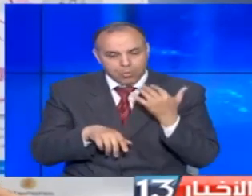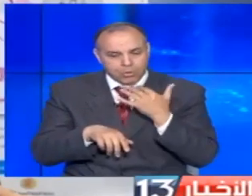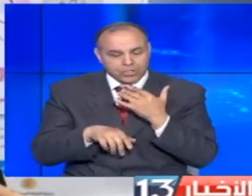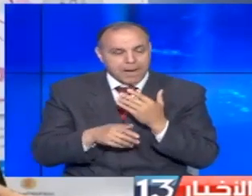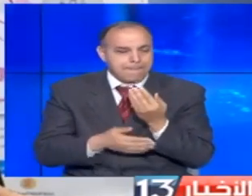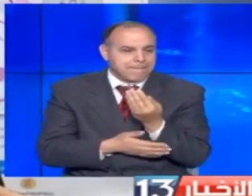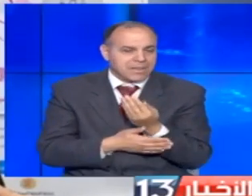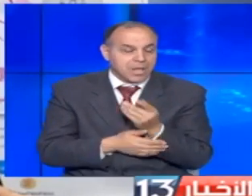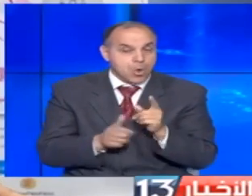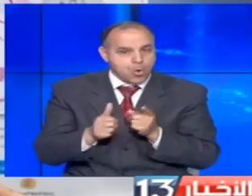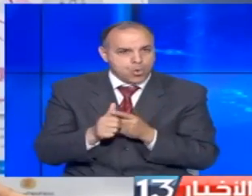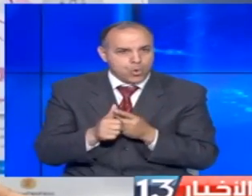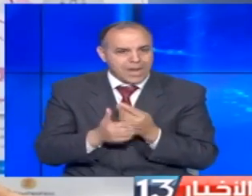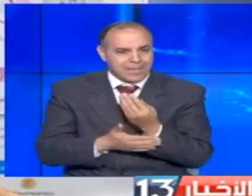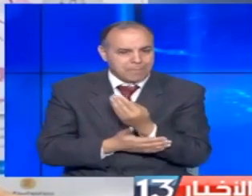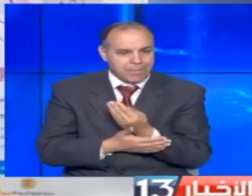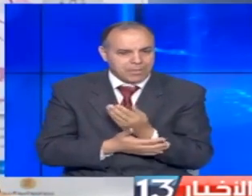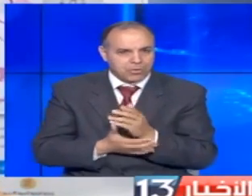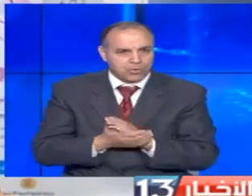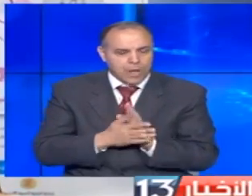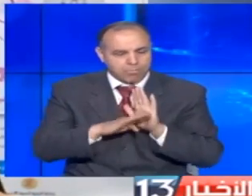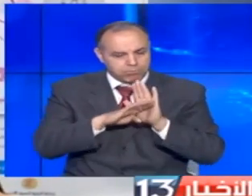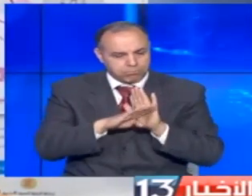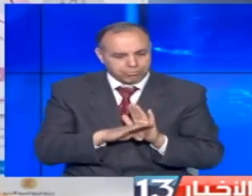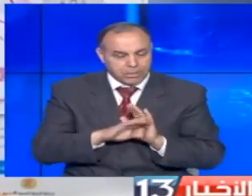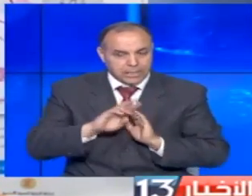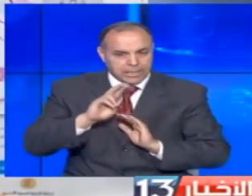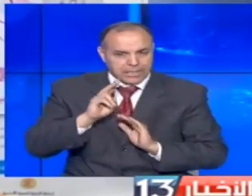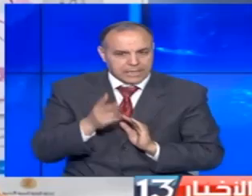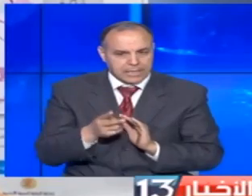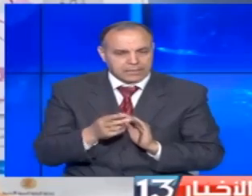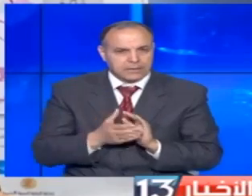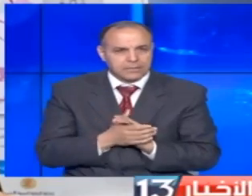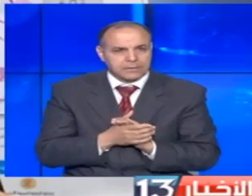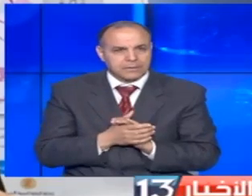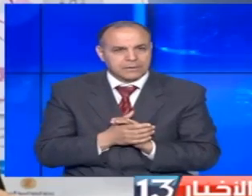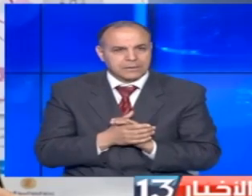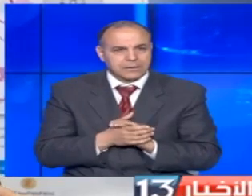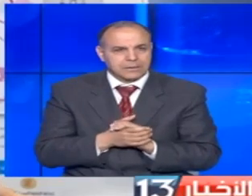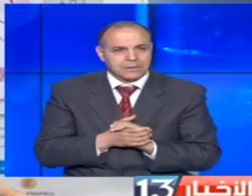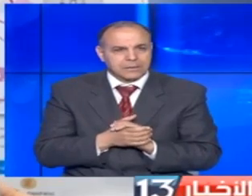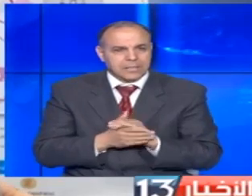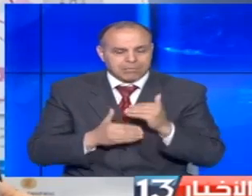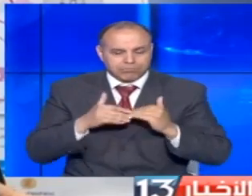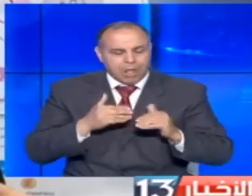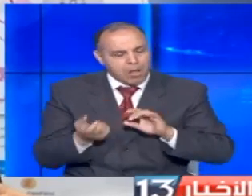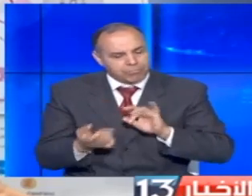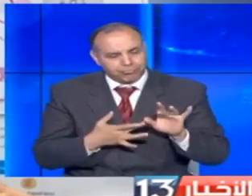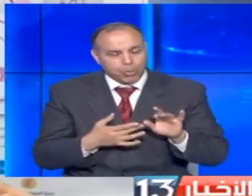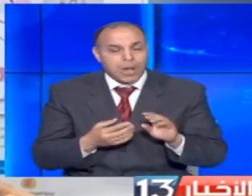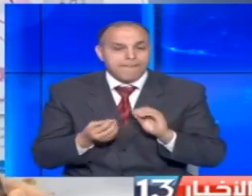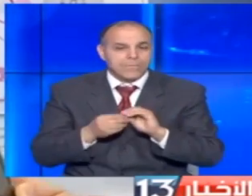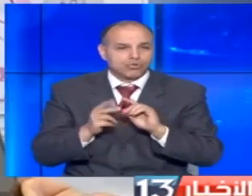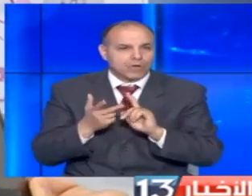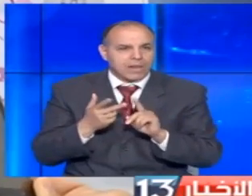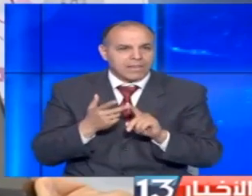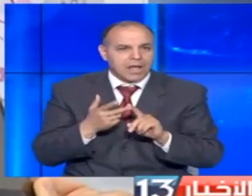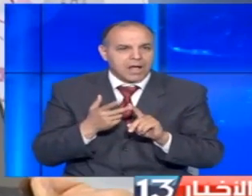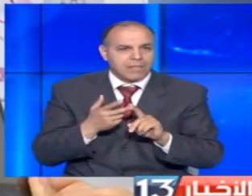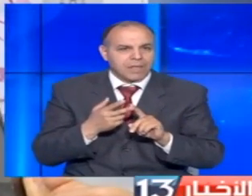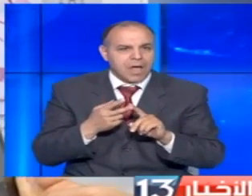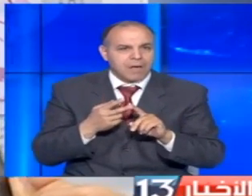المواطن اولا الطفل تحما ثانيا الاعاقات قضينا عليها ثالثا استعمال